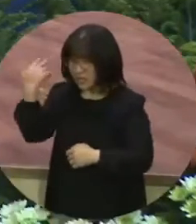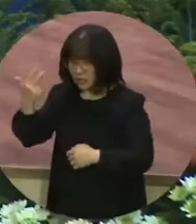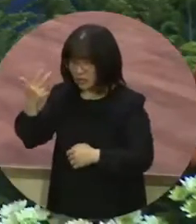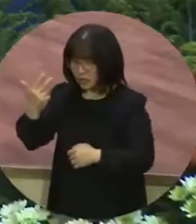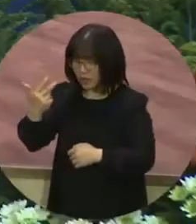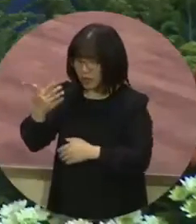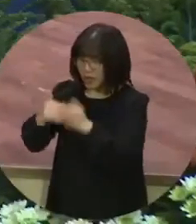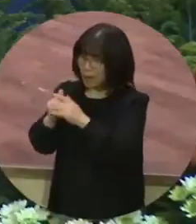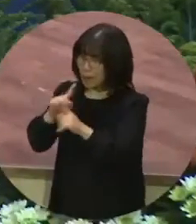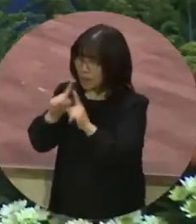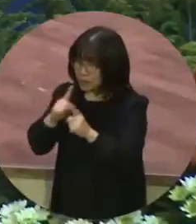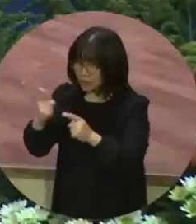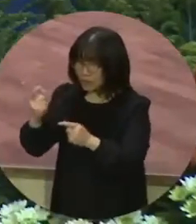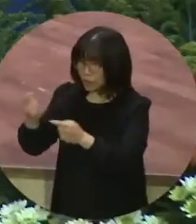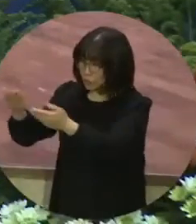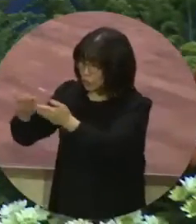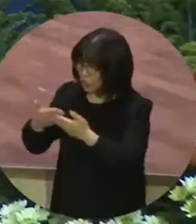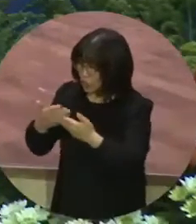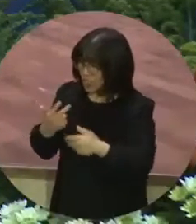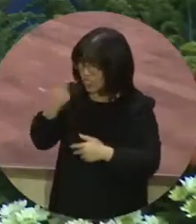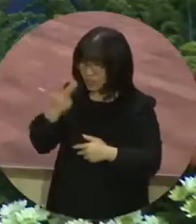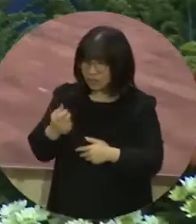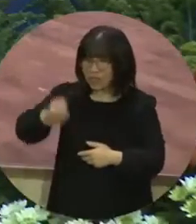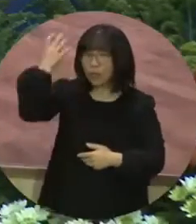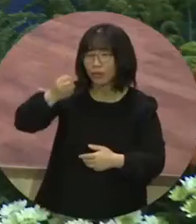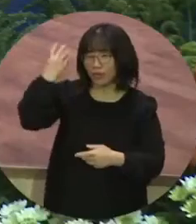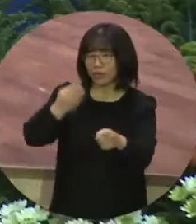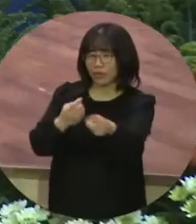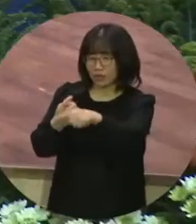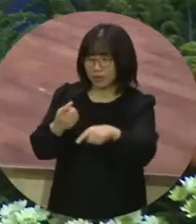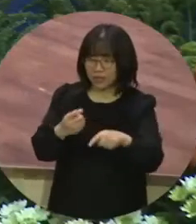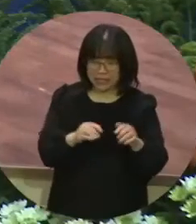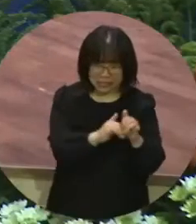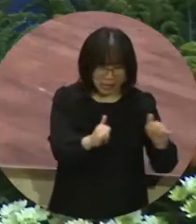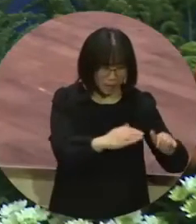못해요. 백지 줄 거니까 한번 적어볼래요?